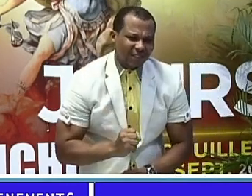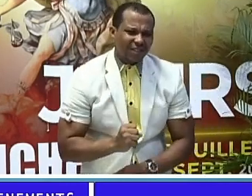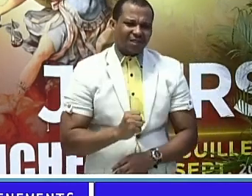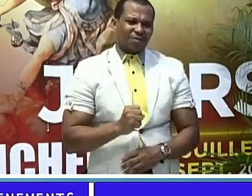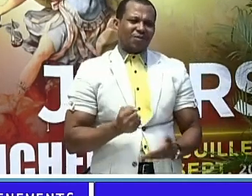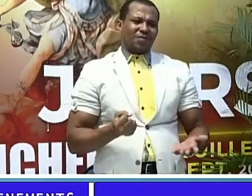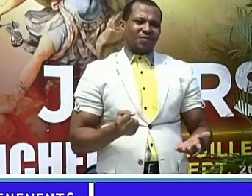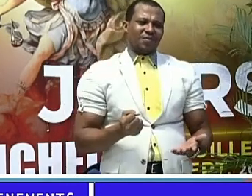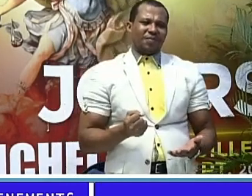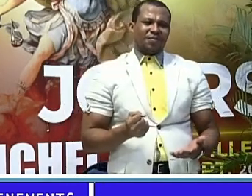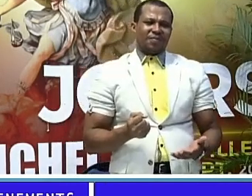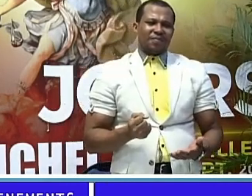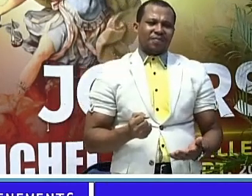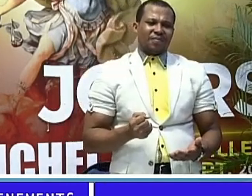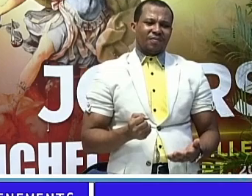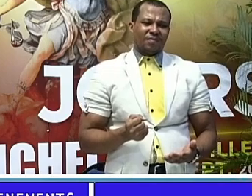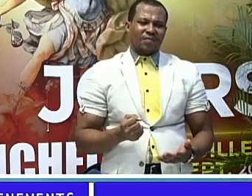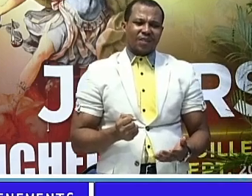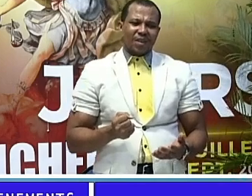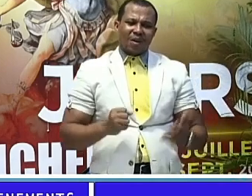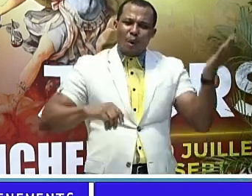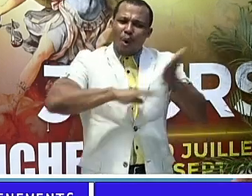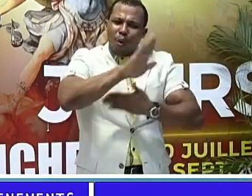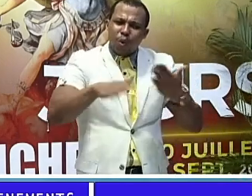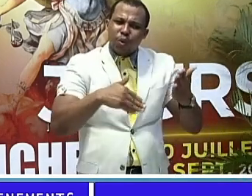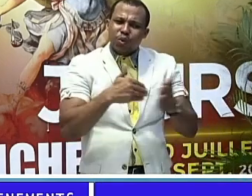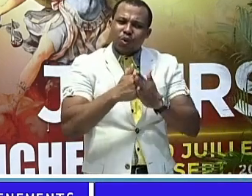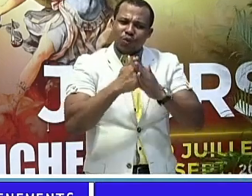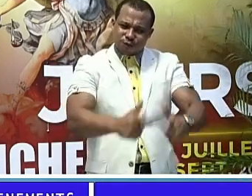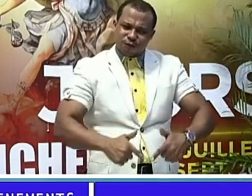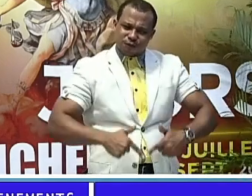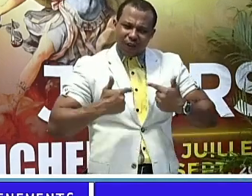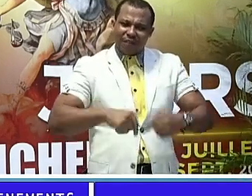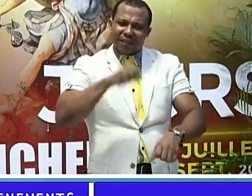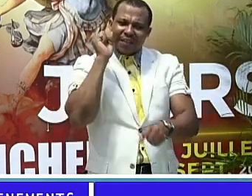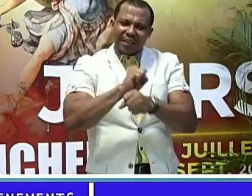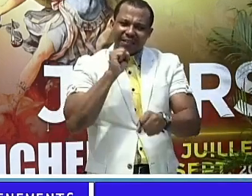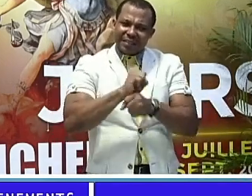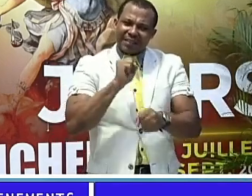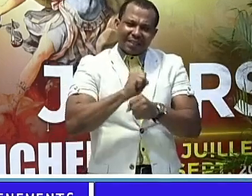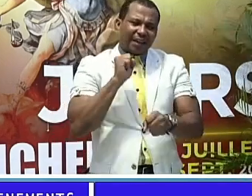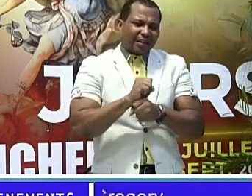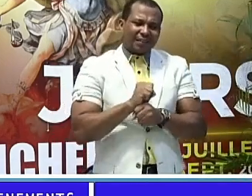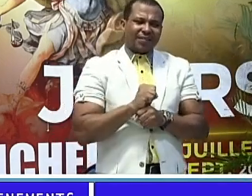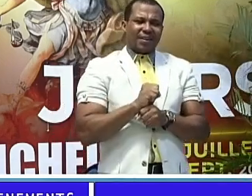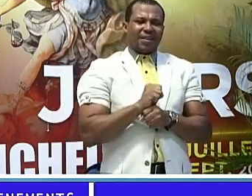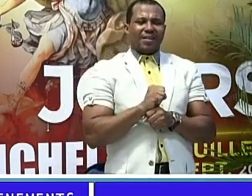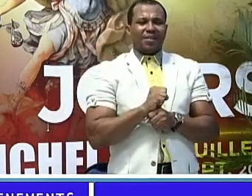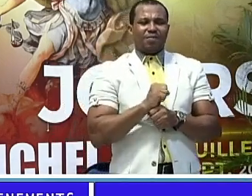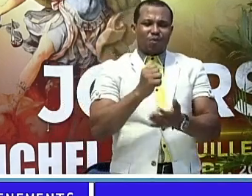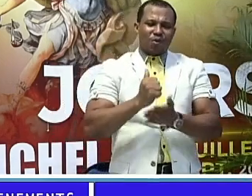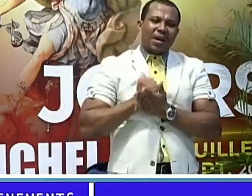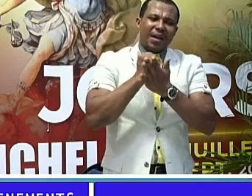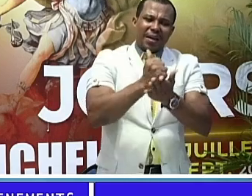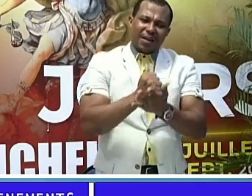Saint-Viateur. Il fait presque toute la ville travail dans foyer Sainte-Marie côté